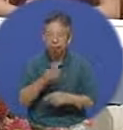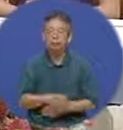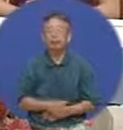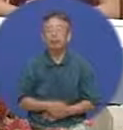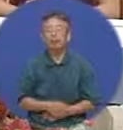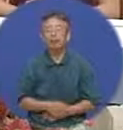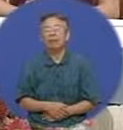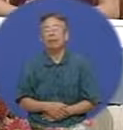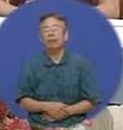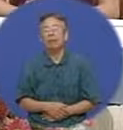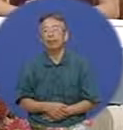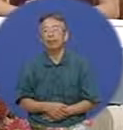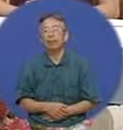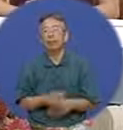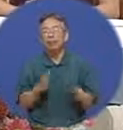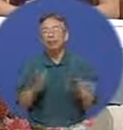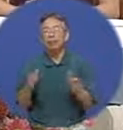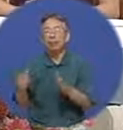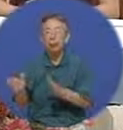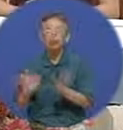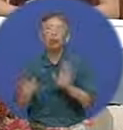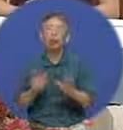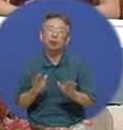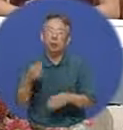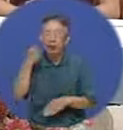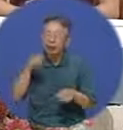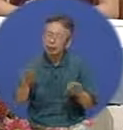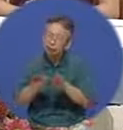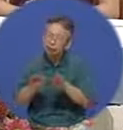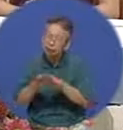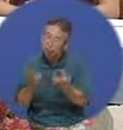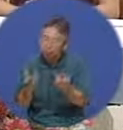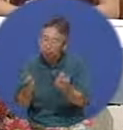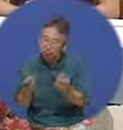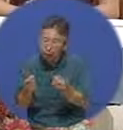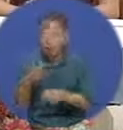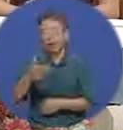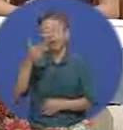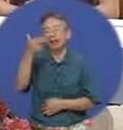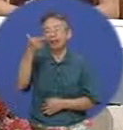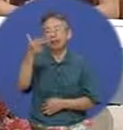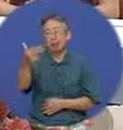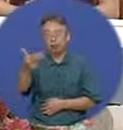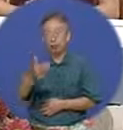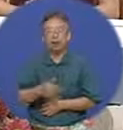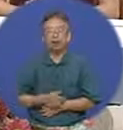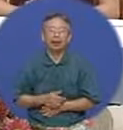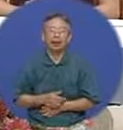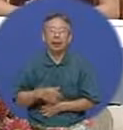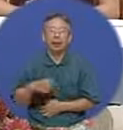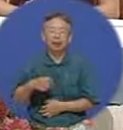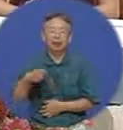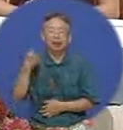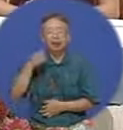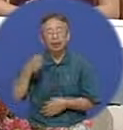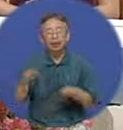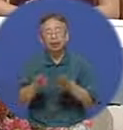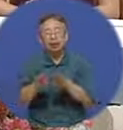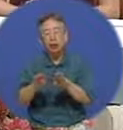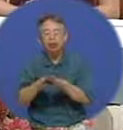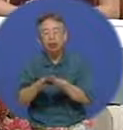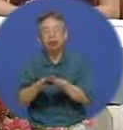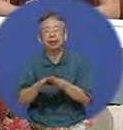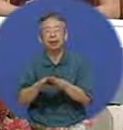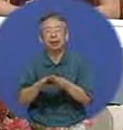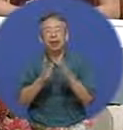い、さて、子どもたち夏休みに入っていますが、来週は夏休みイベントをご紹介しましょう。県立